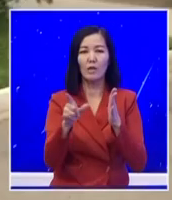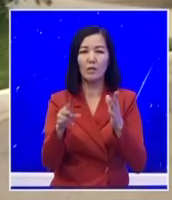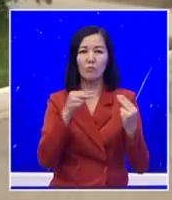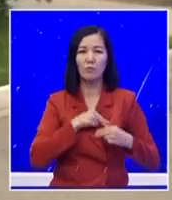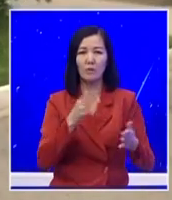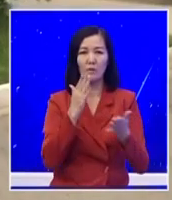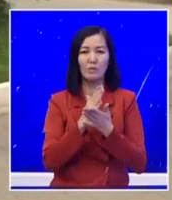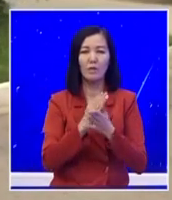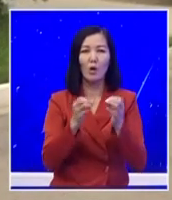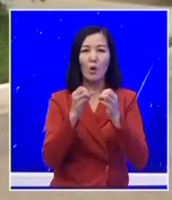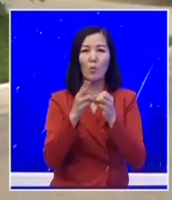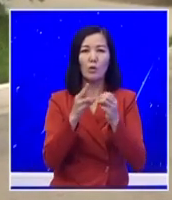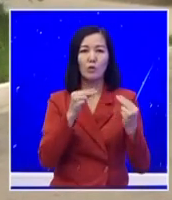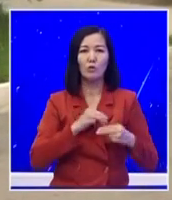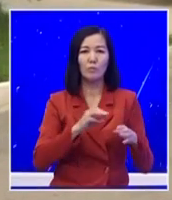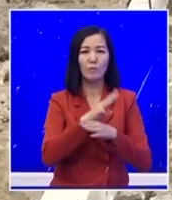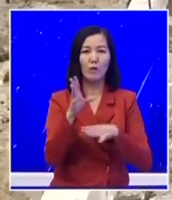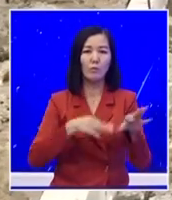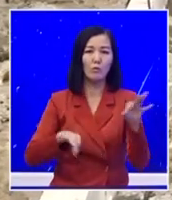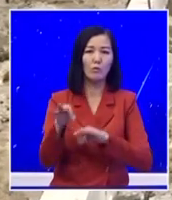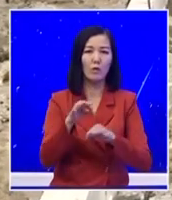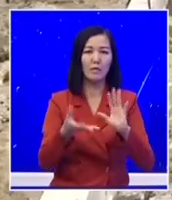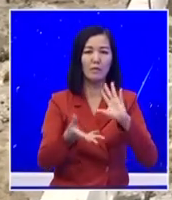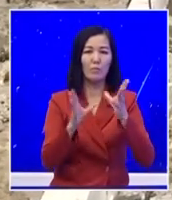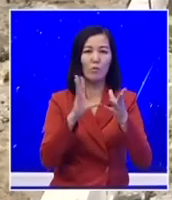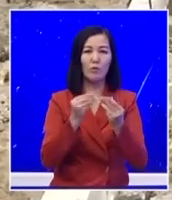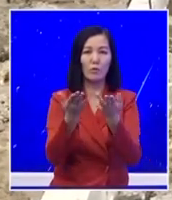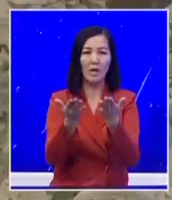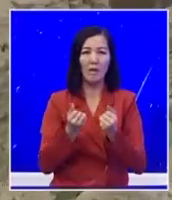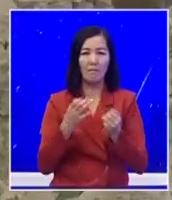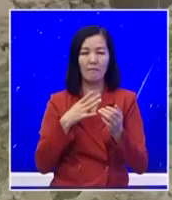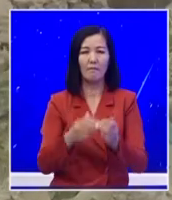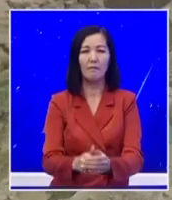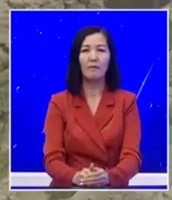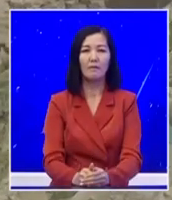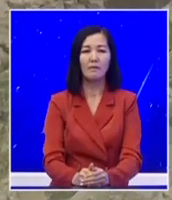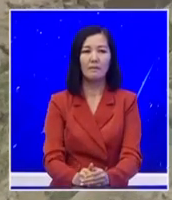істеп жатыр. Оның 12-сі жұмыспен қамтудың жол картасы бойынша алыныпты.